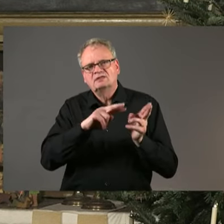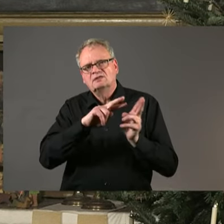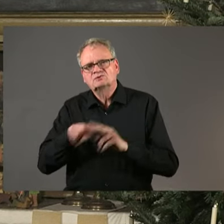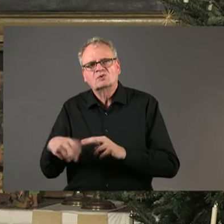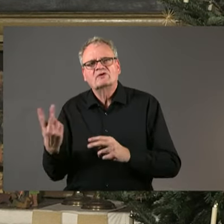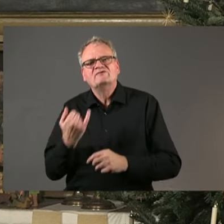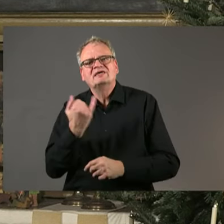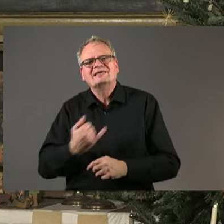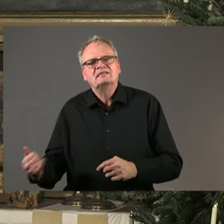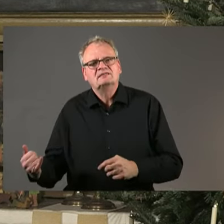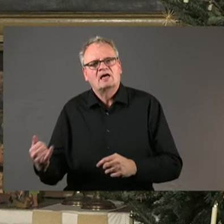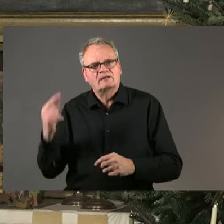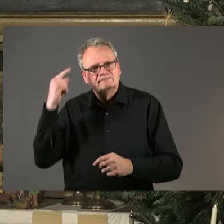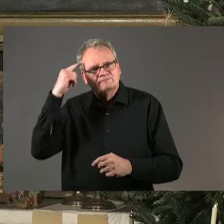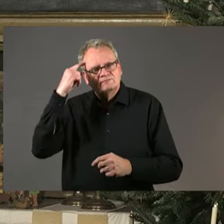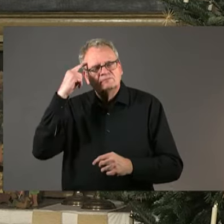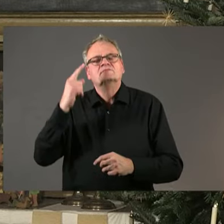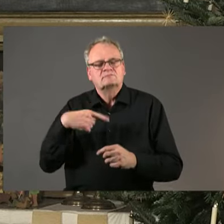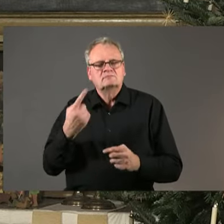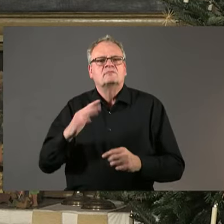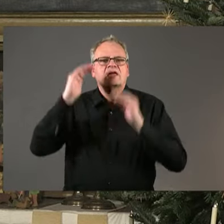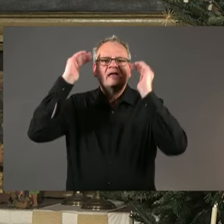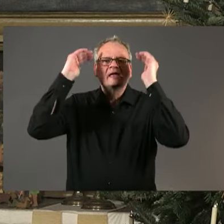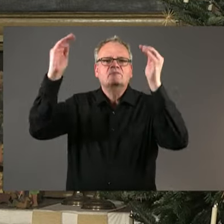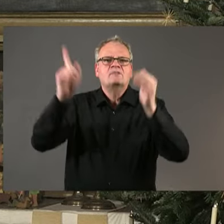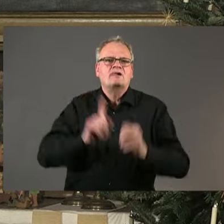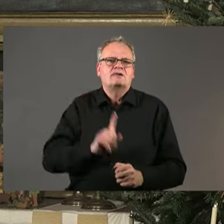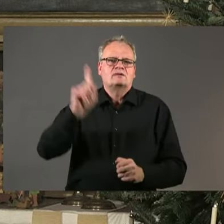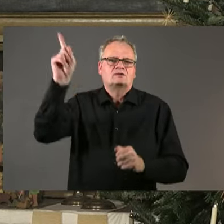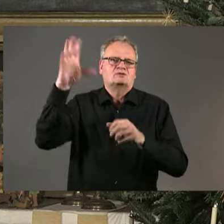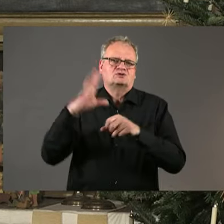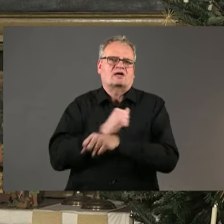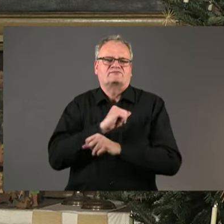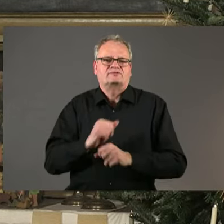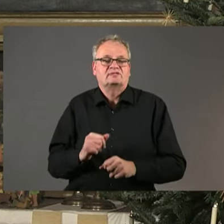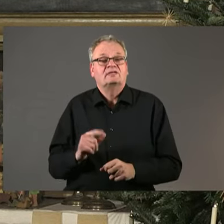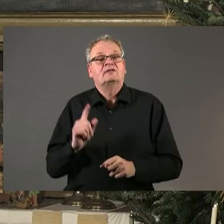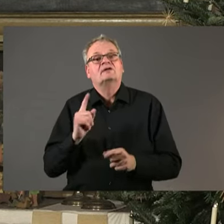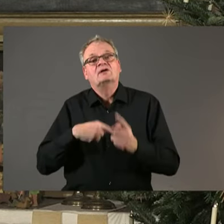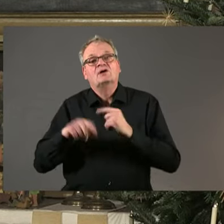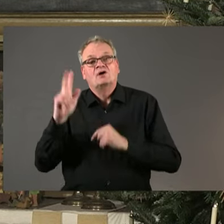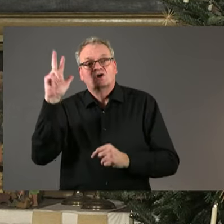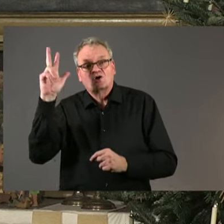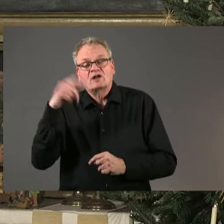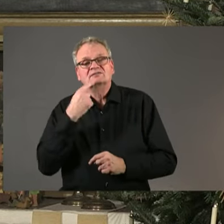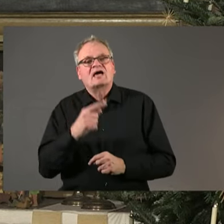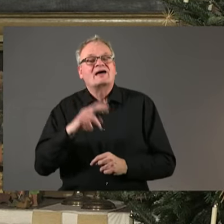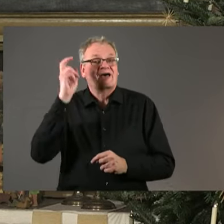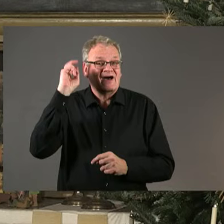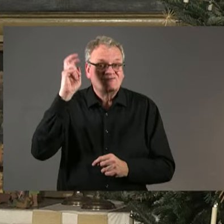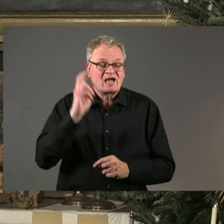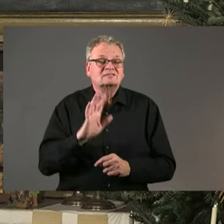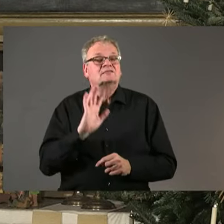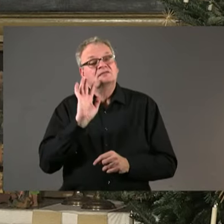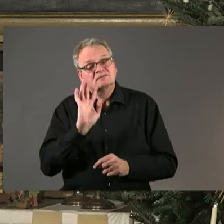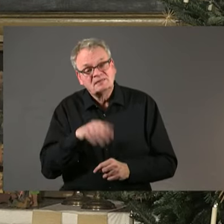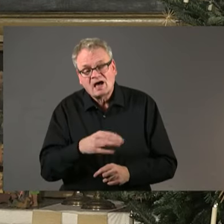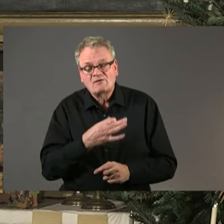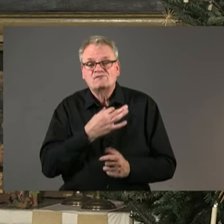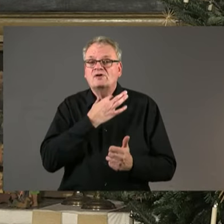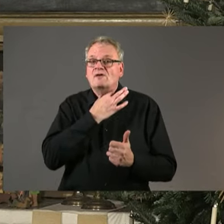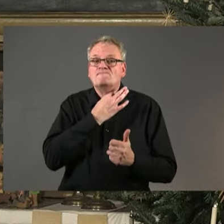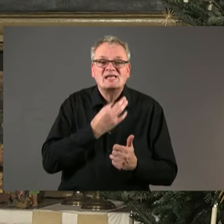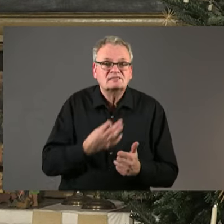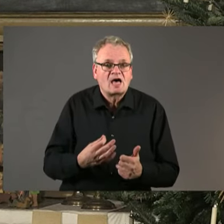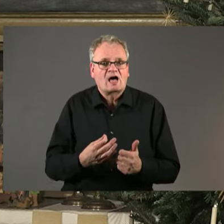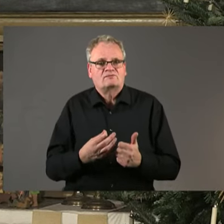ins Himmelreich hineinkommen. Bei Gott dürfen auch Erwachsene bedürftig sein. Bei Gott sind